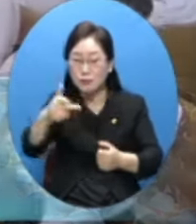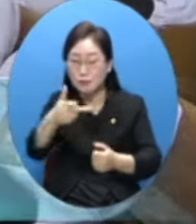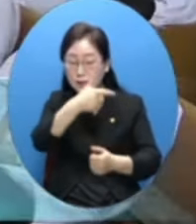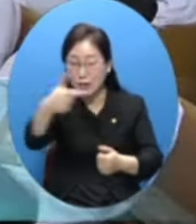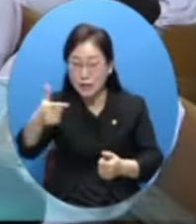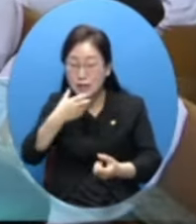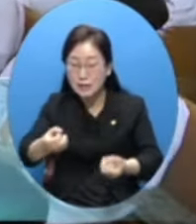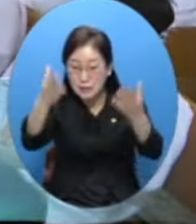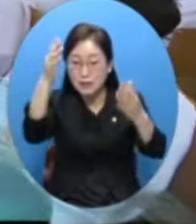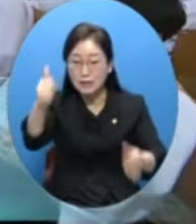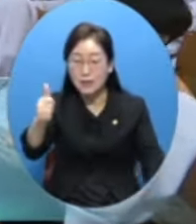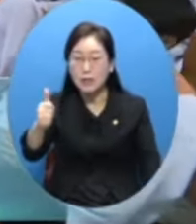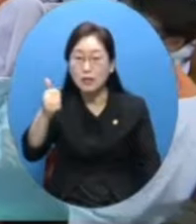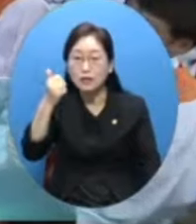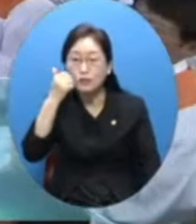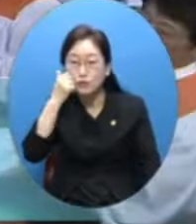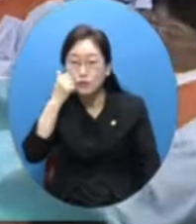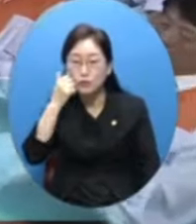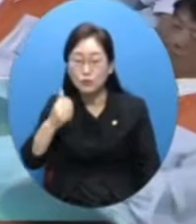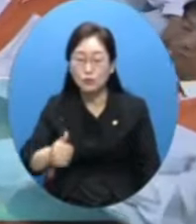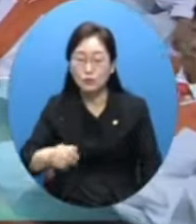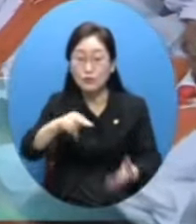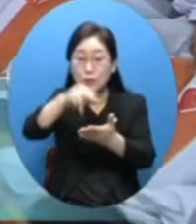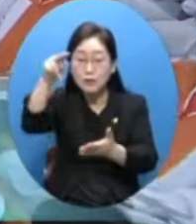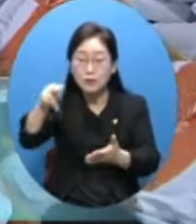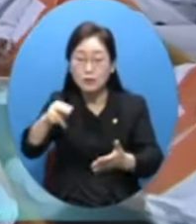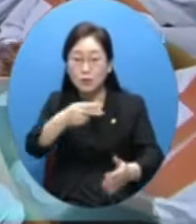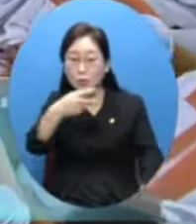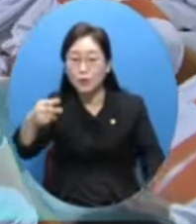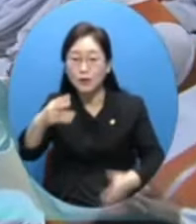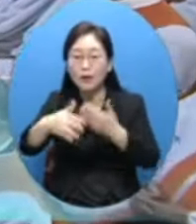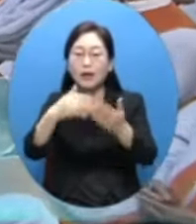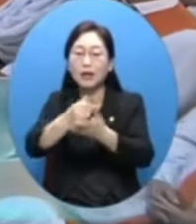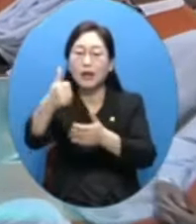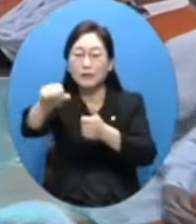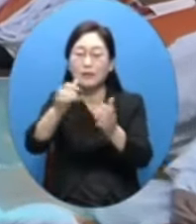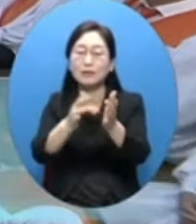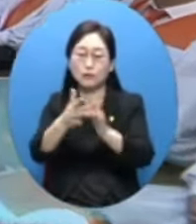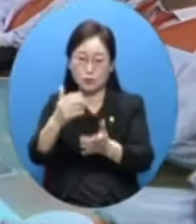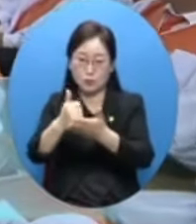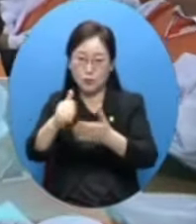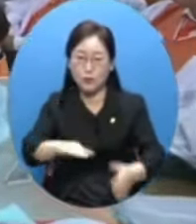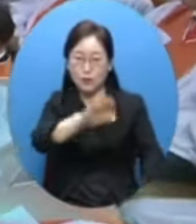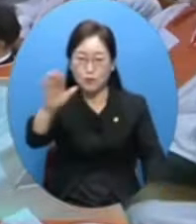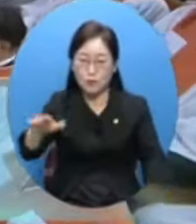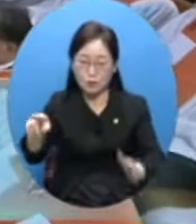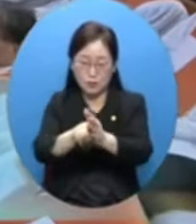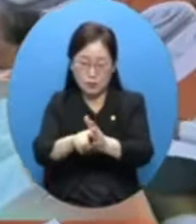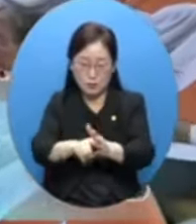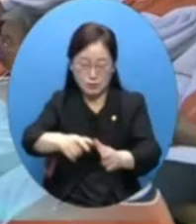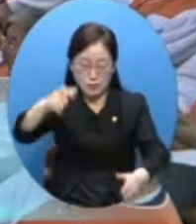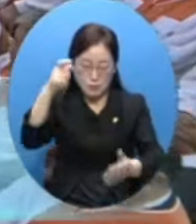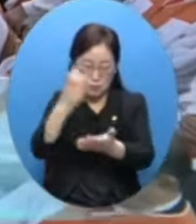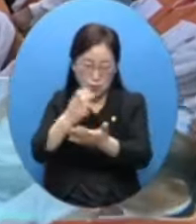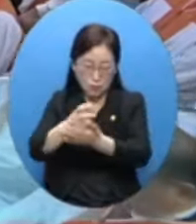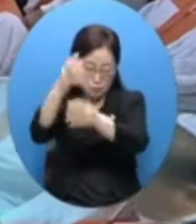계시니 승천하시니 곧 하나님의 아들인 예수시라. 우리가 믿는 도리를 굳게 잡을지어다.